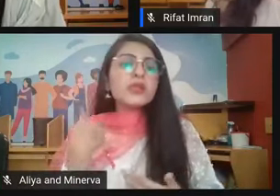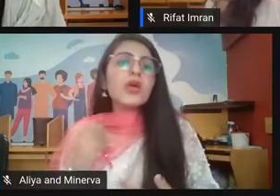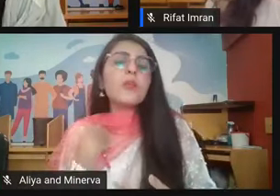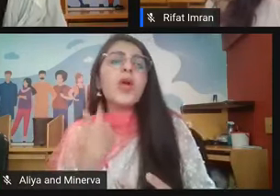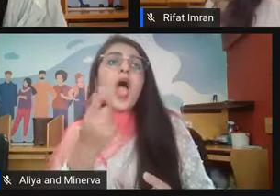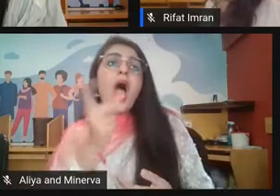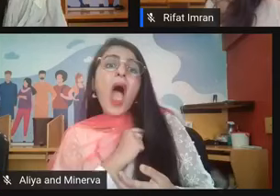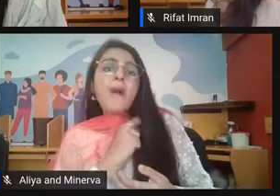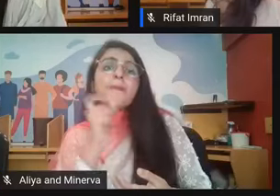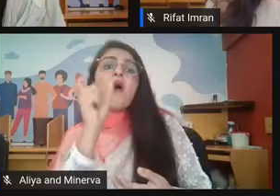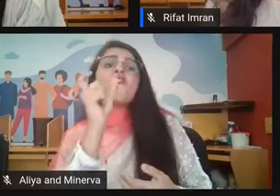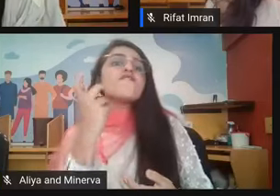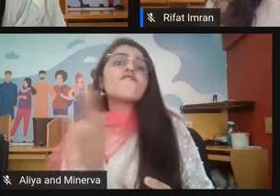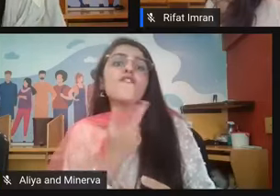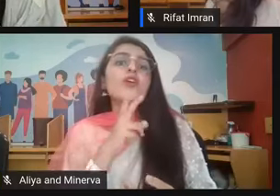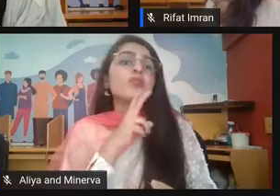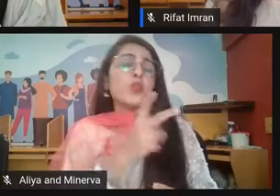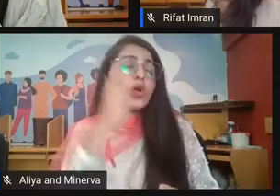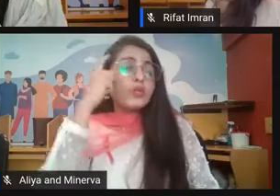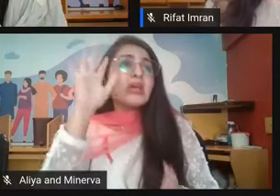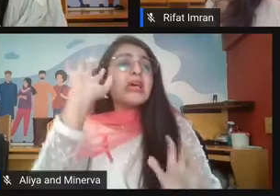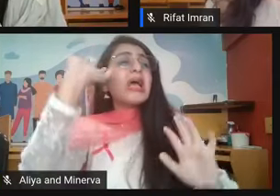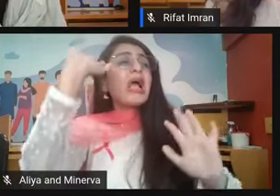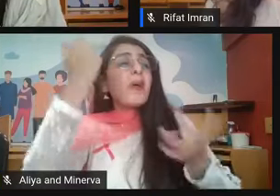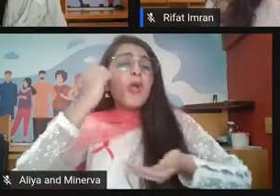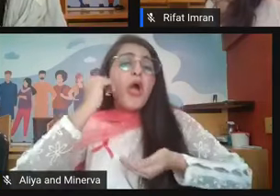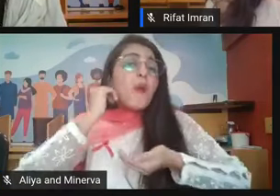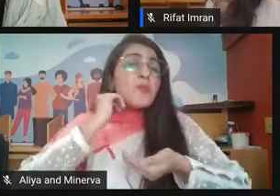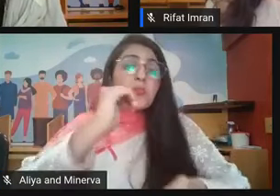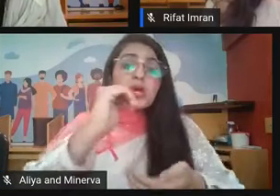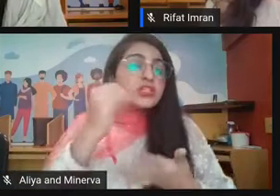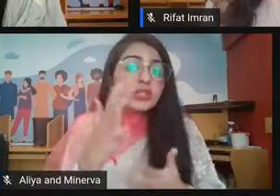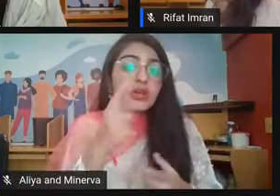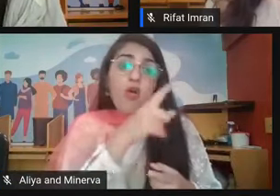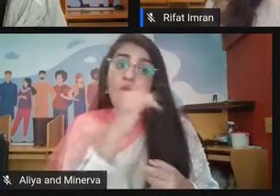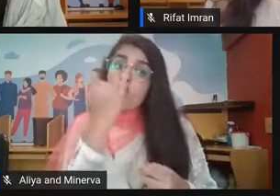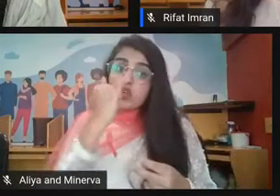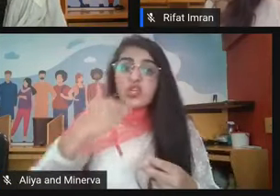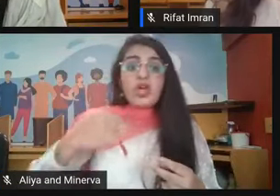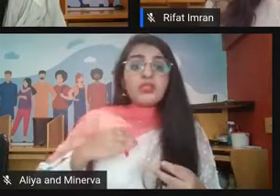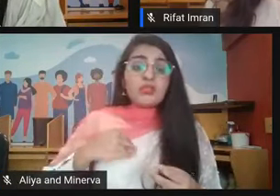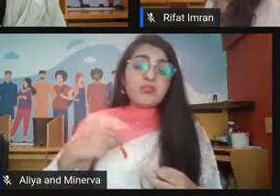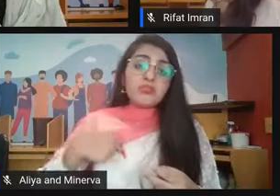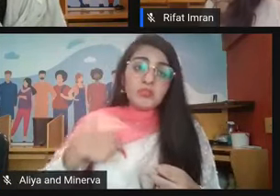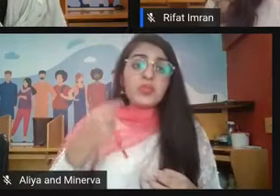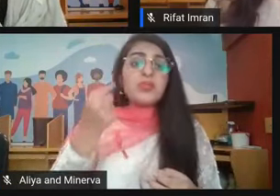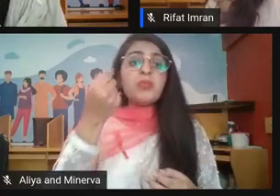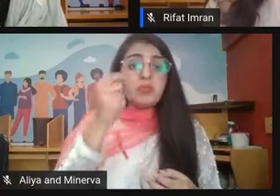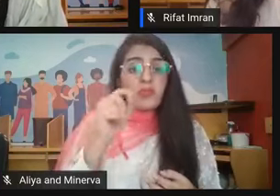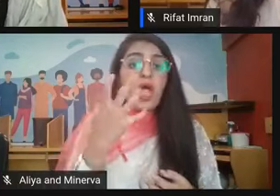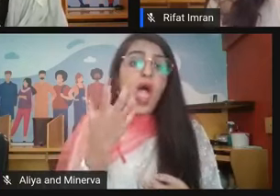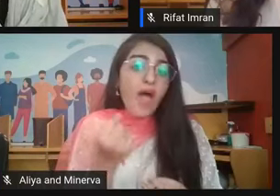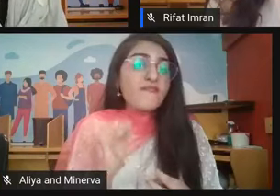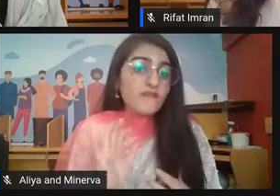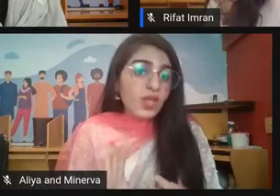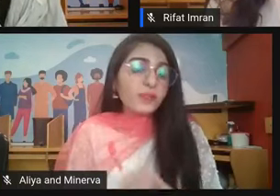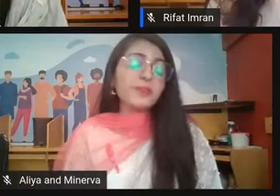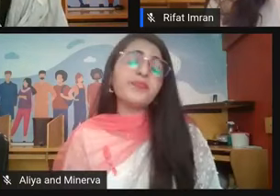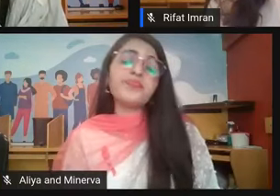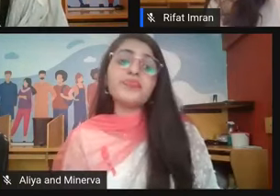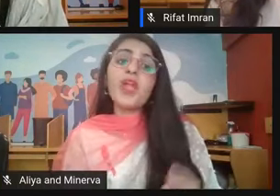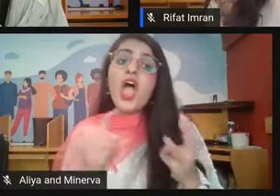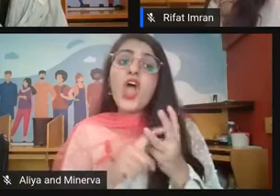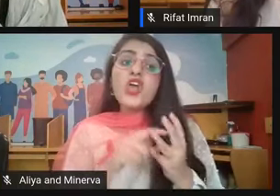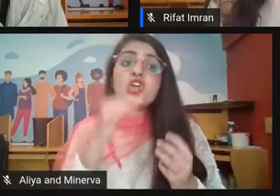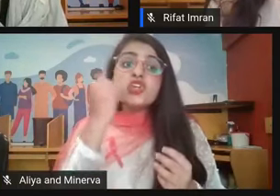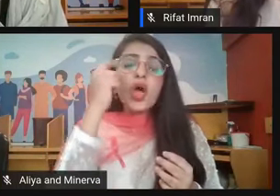में कहा जाता है ननी पैरस, या जिनकी कभी भी औलाद नहीं हुई हो, never had babies. Then women जिनका